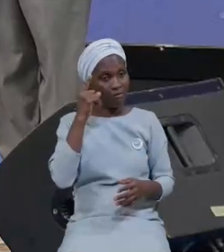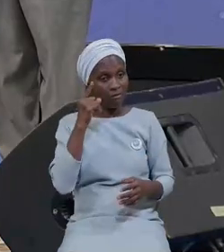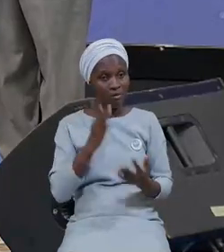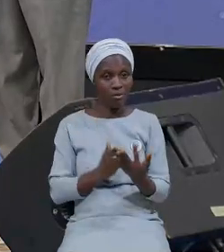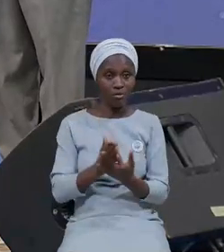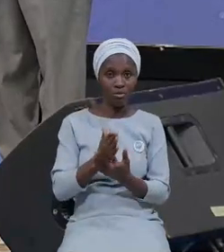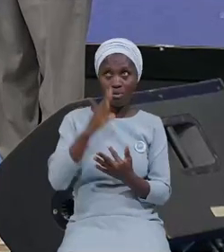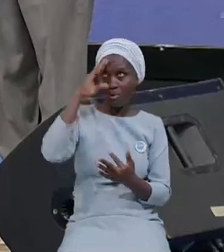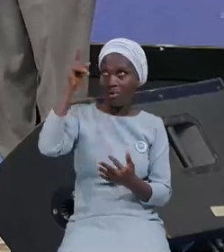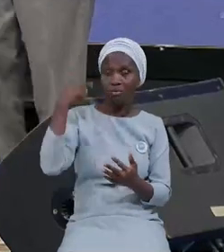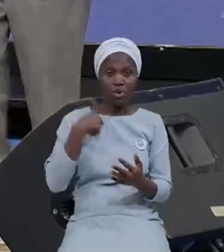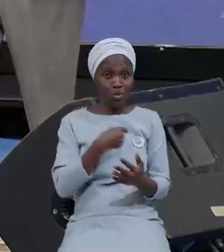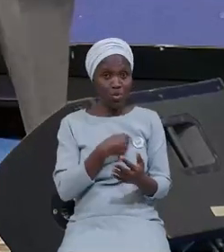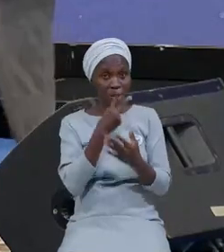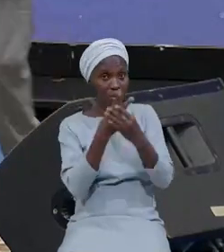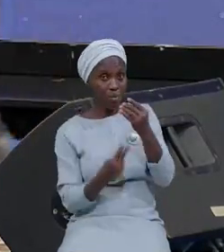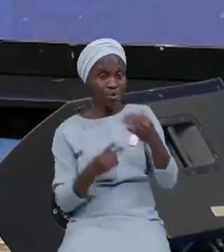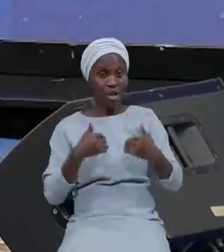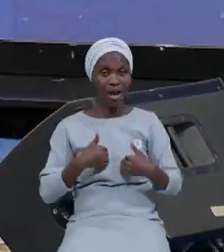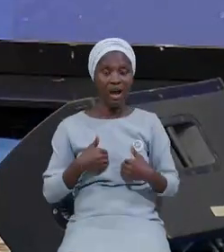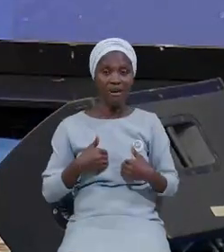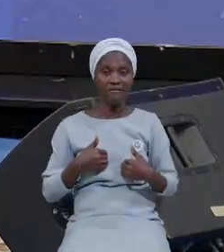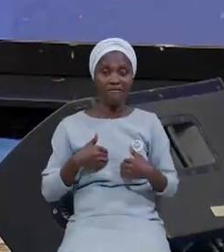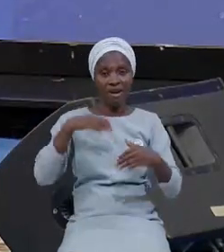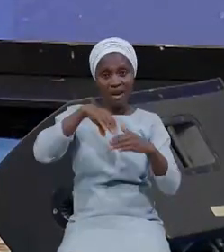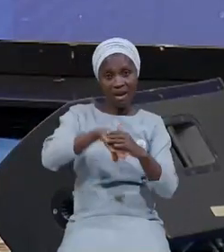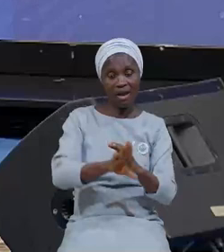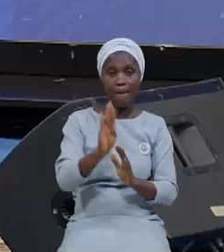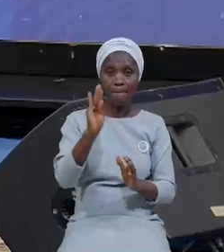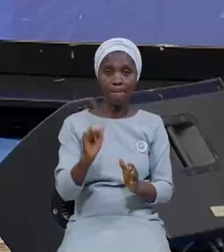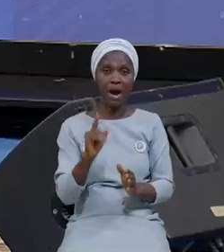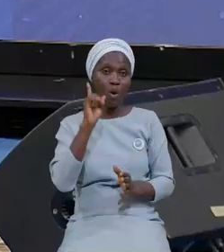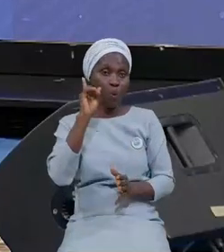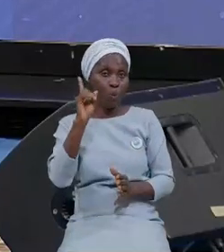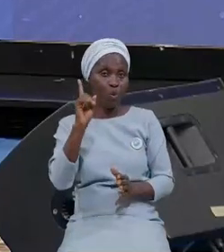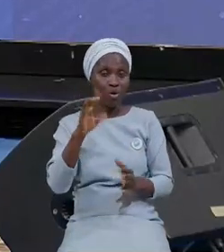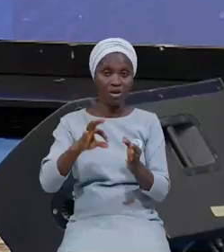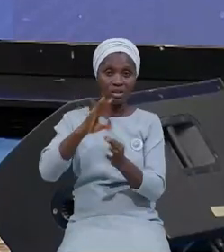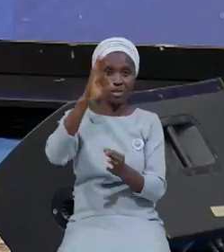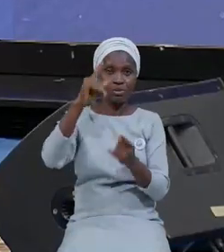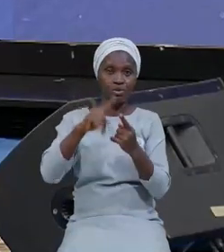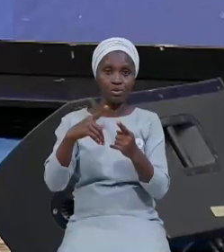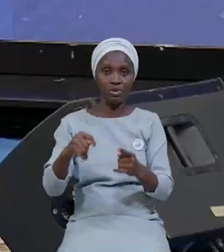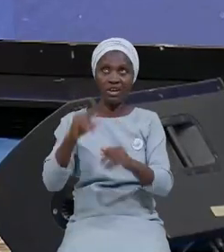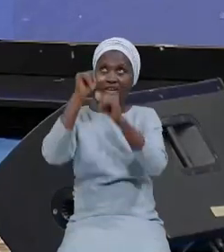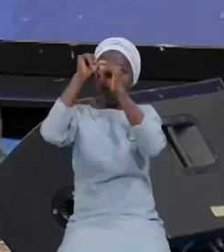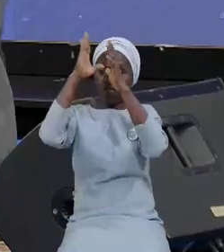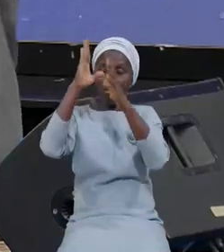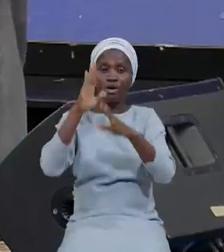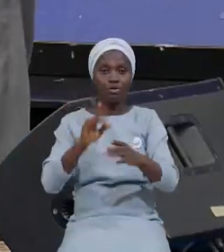lui nous avons les uns et les les autres accès auprès du Père dans un même